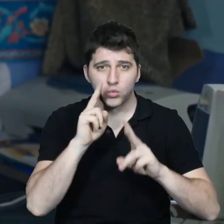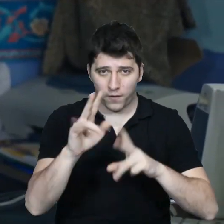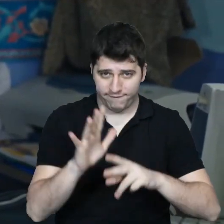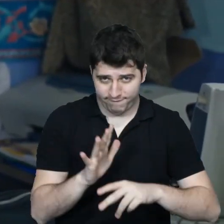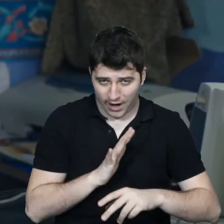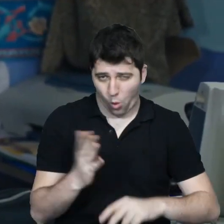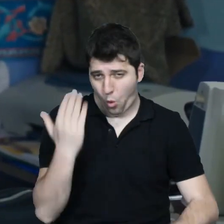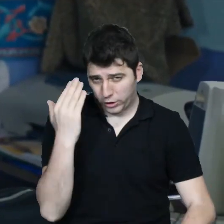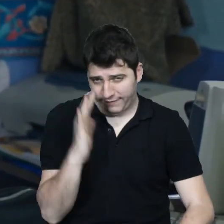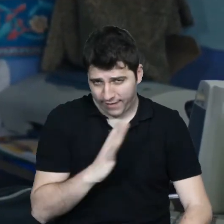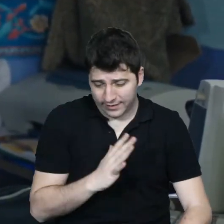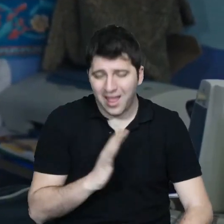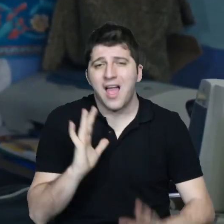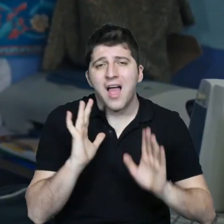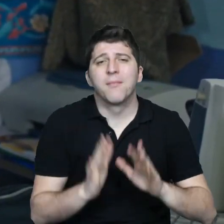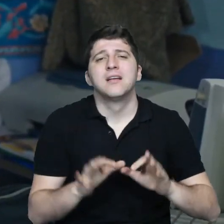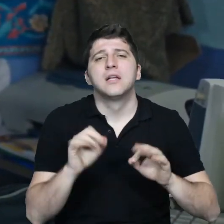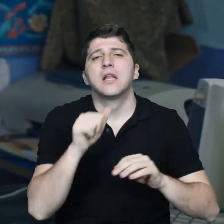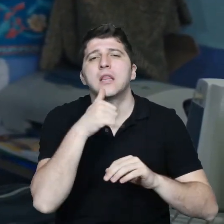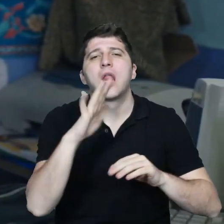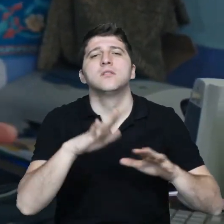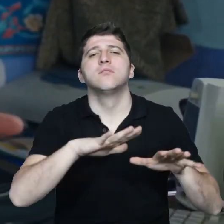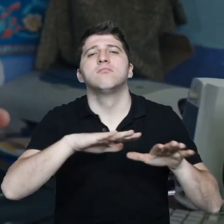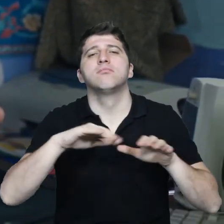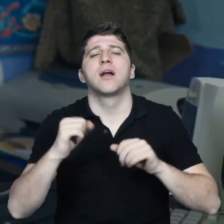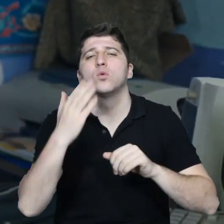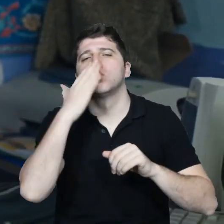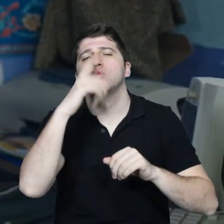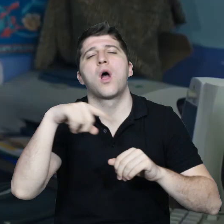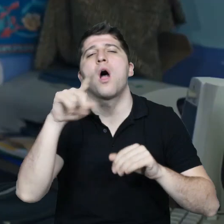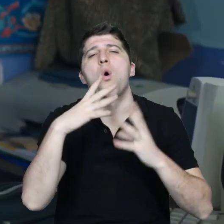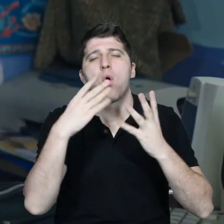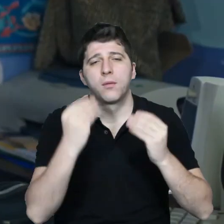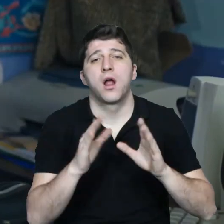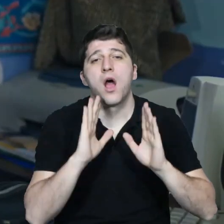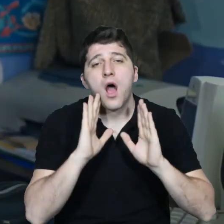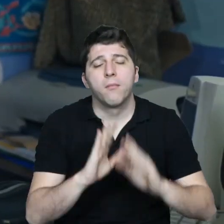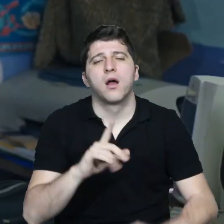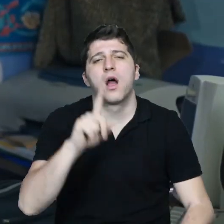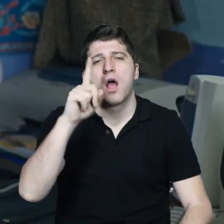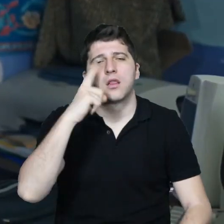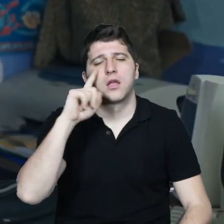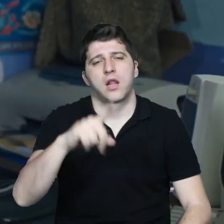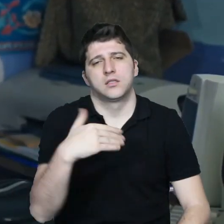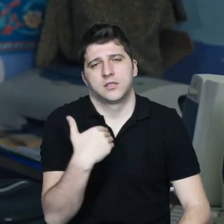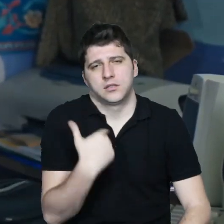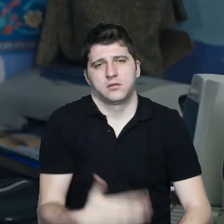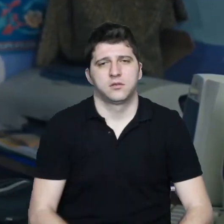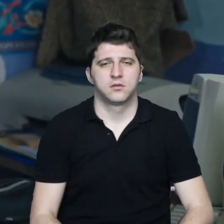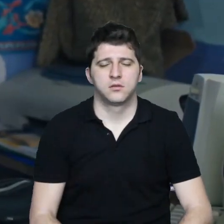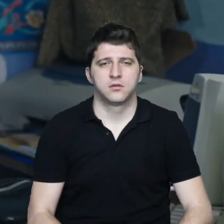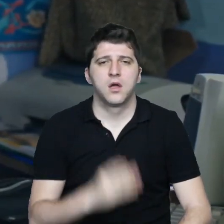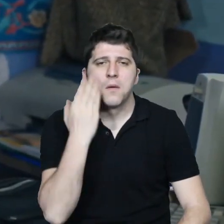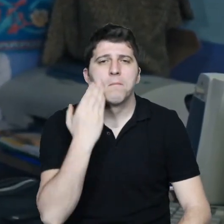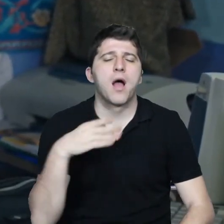Deniz görüyordu. Fakat deniz çekildi. Dua olayı bu olabilir. Fakat Allah beni inandırsın Asil. Manzara